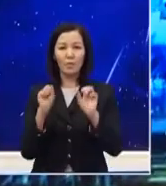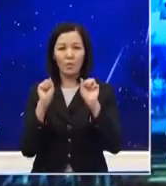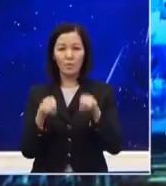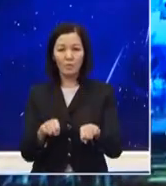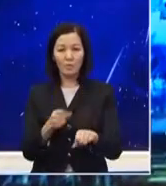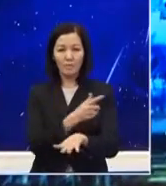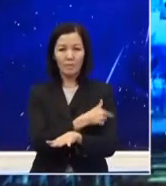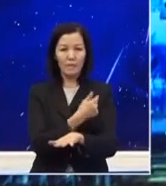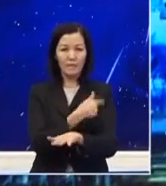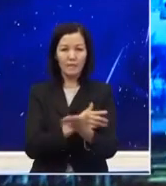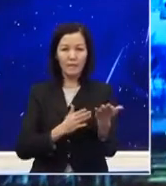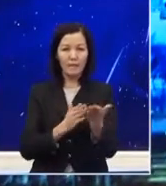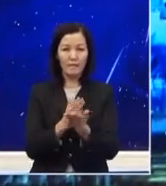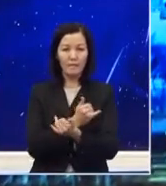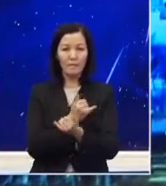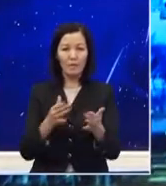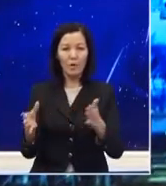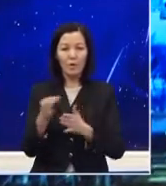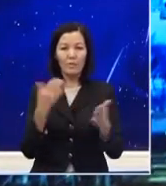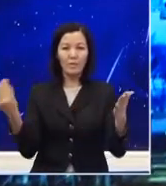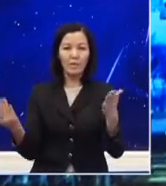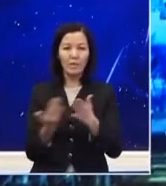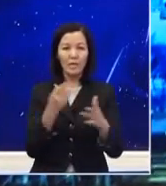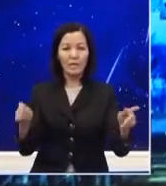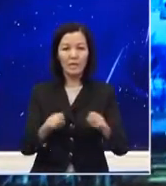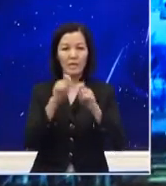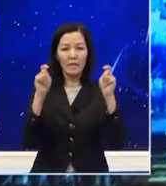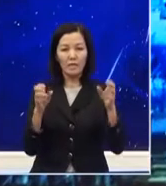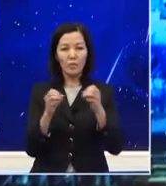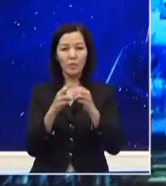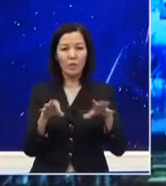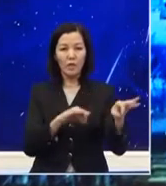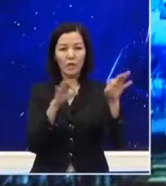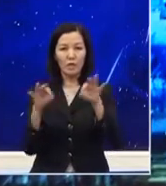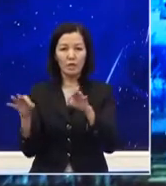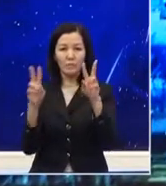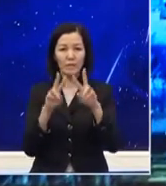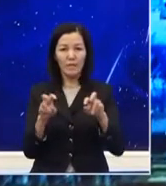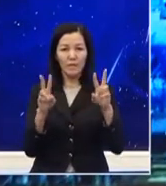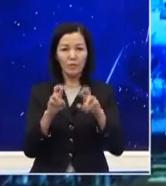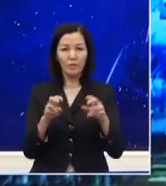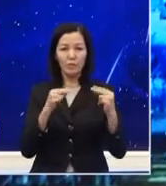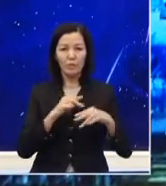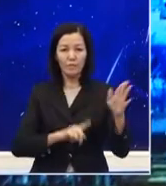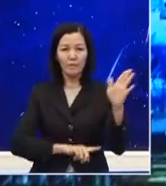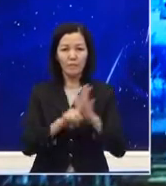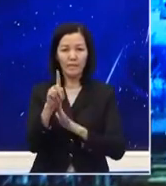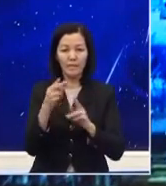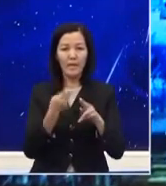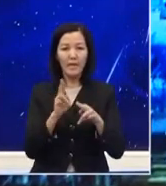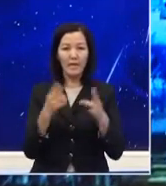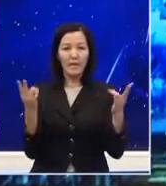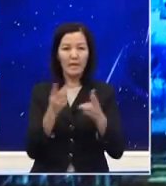Қол жетімді медициналық қызмет. Облыста жаңадан қолданысқа берілген 12 жылжымалы диагностикалық кешен жұмыс істеп жатыр. Ең